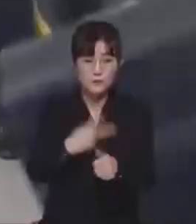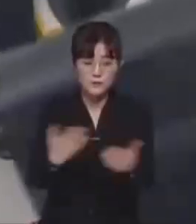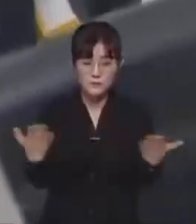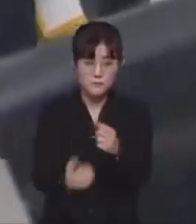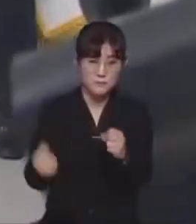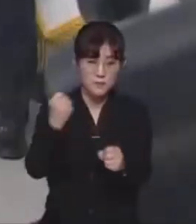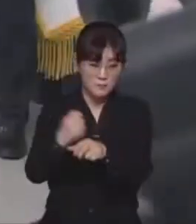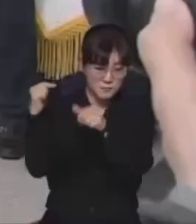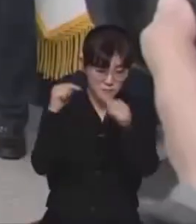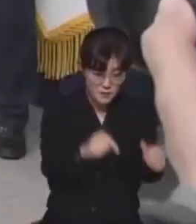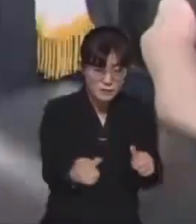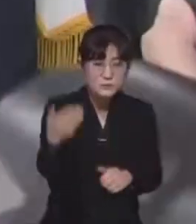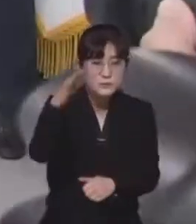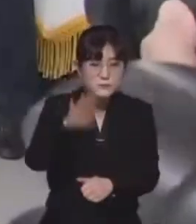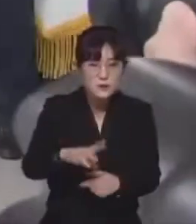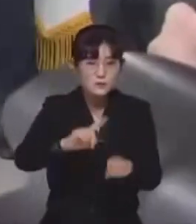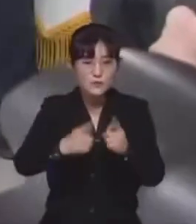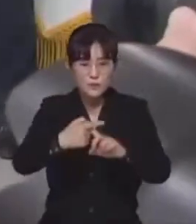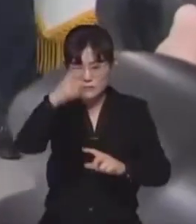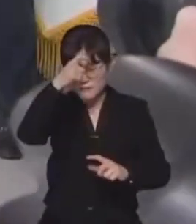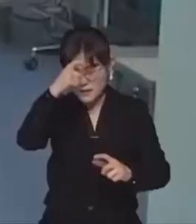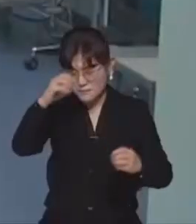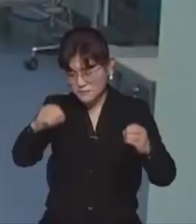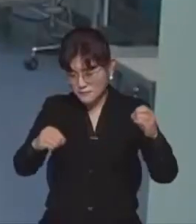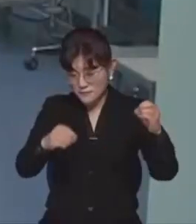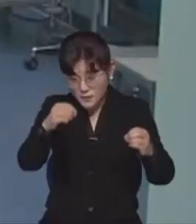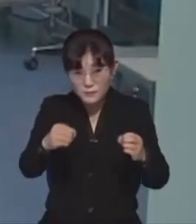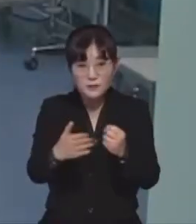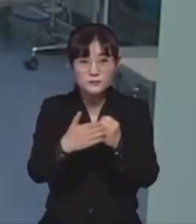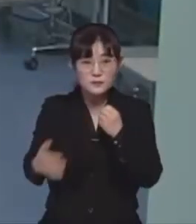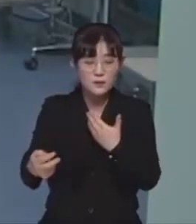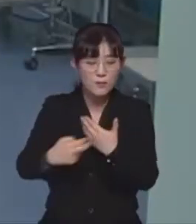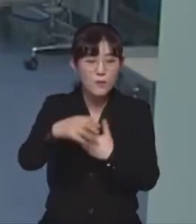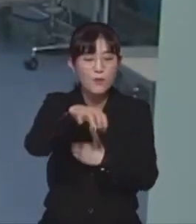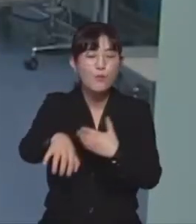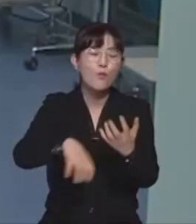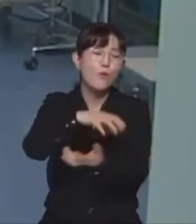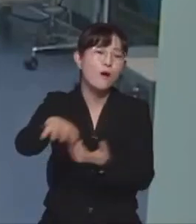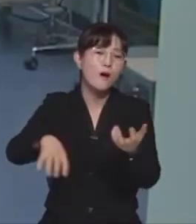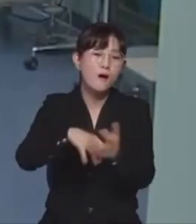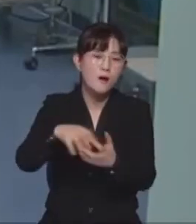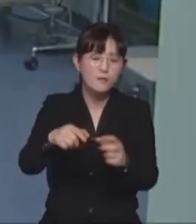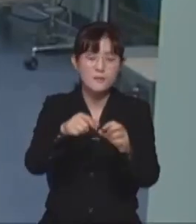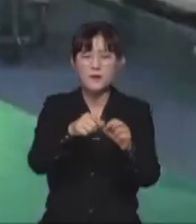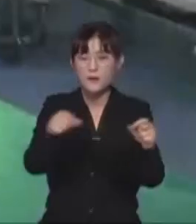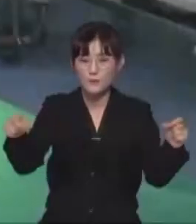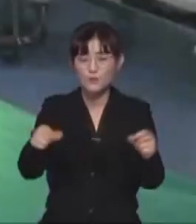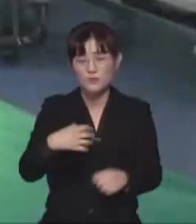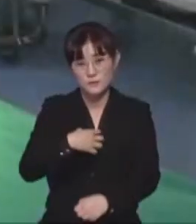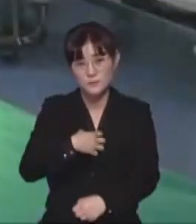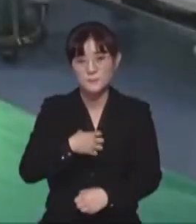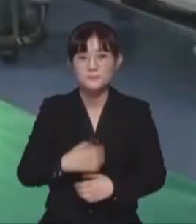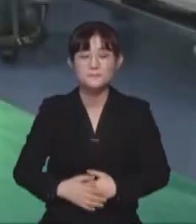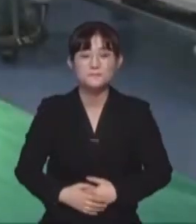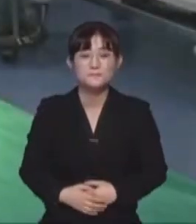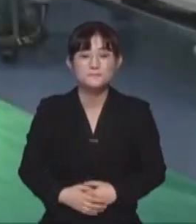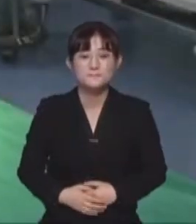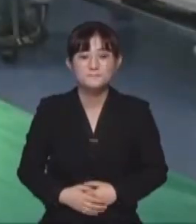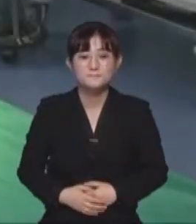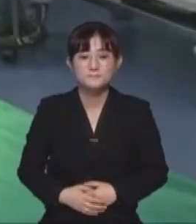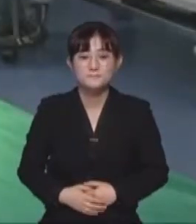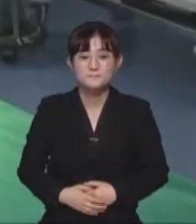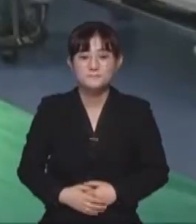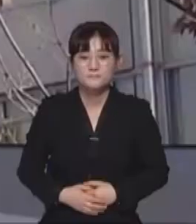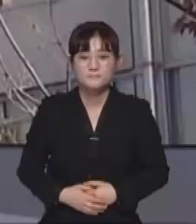복귀 명령을 내렸지만 강대강 대치가 이어지면서 의료 대란 장기화에 대한 우려가 커지고 있습니다. KBC